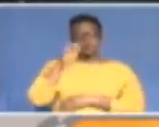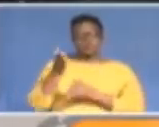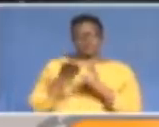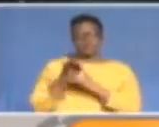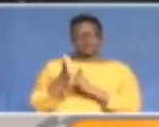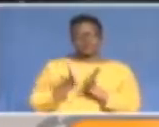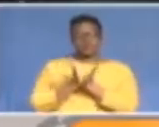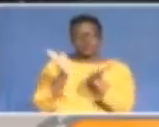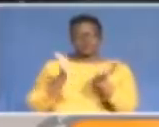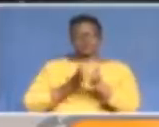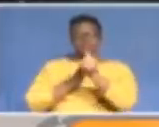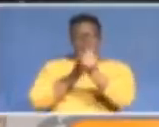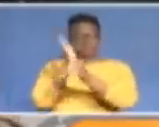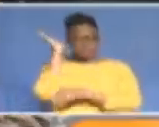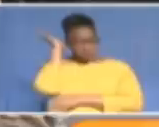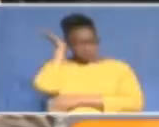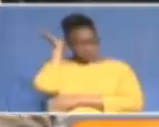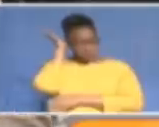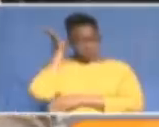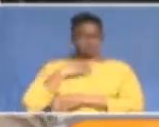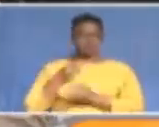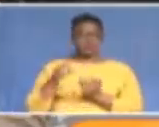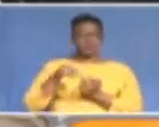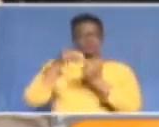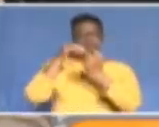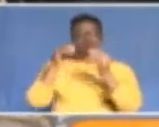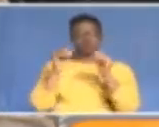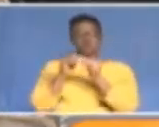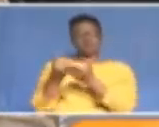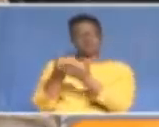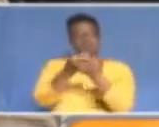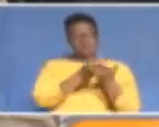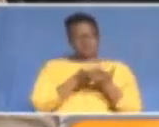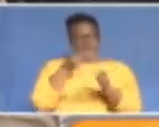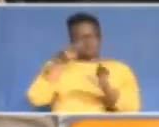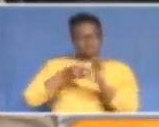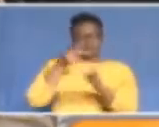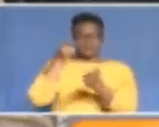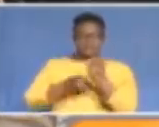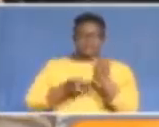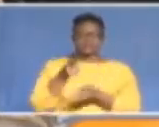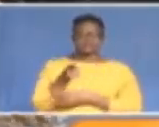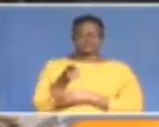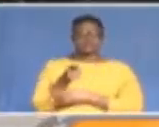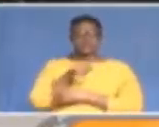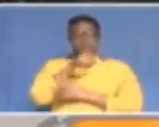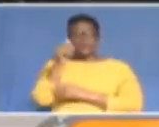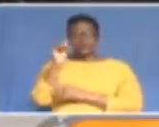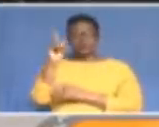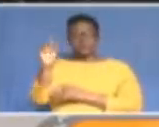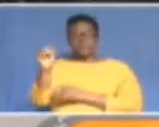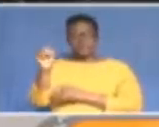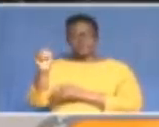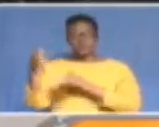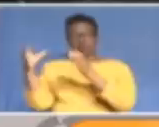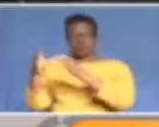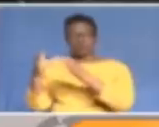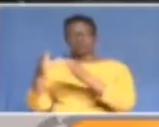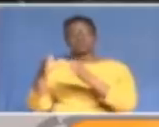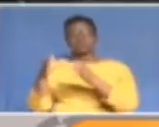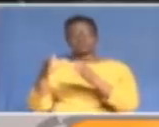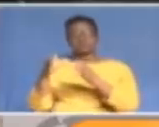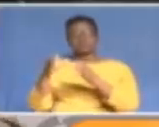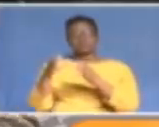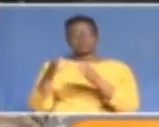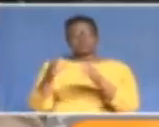kutaka bunge kufanya kikao maalum kujadili nyongeza ya bei ya mafuta nchini. Hawa yanajiri huku wabunge wa ODM wakimpa rotich makataa ya masaa